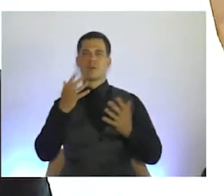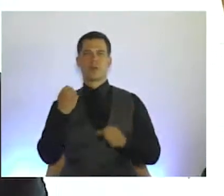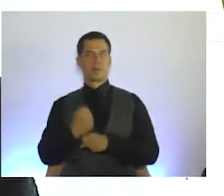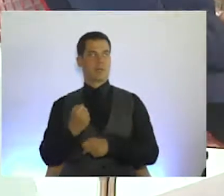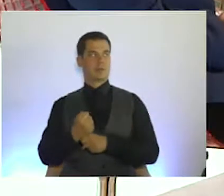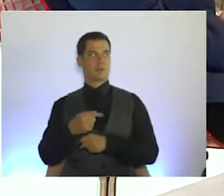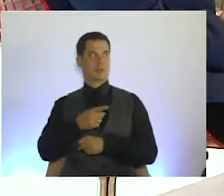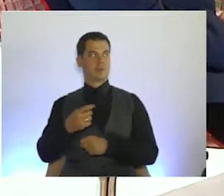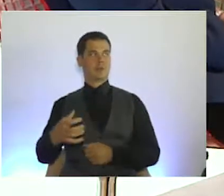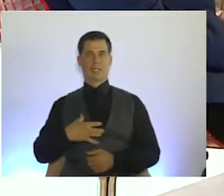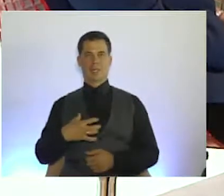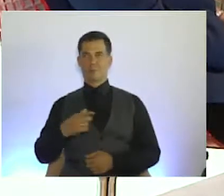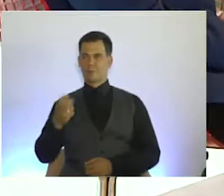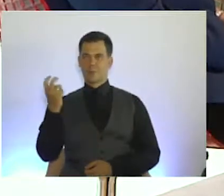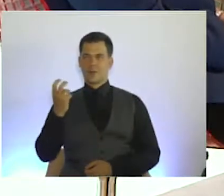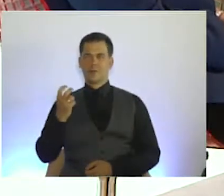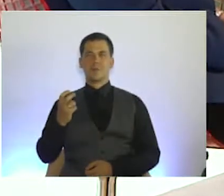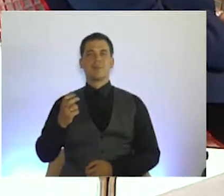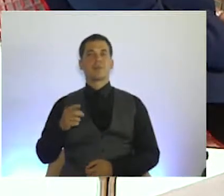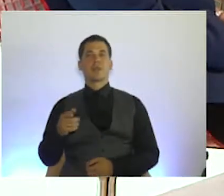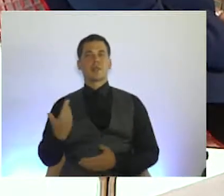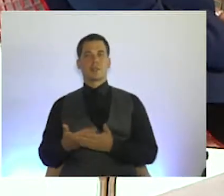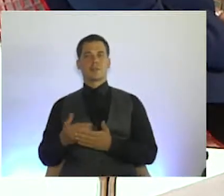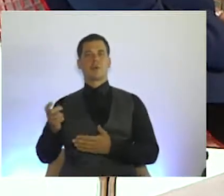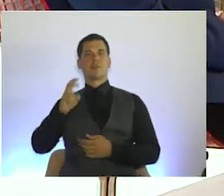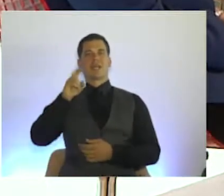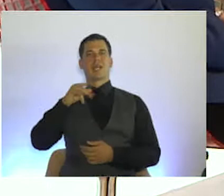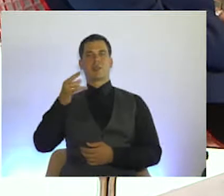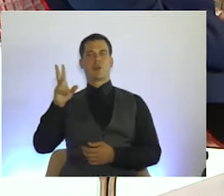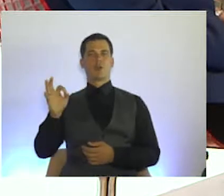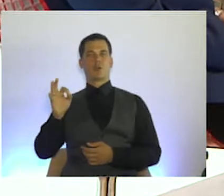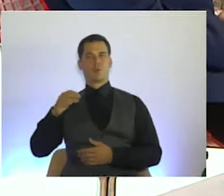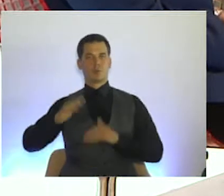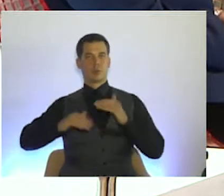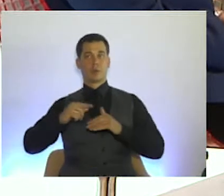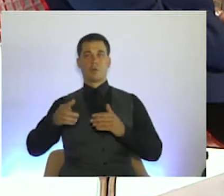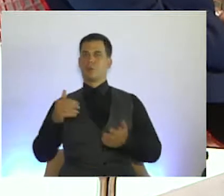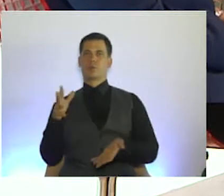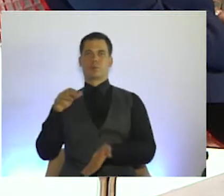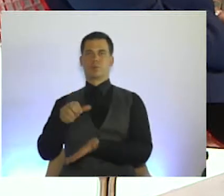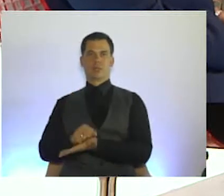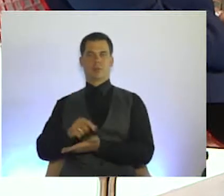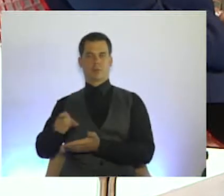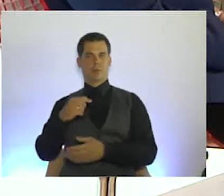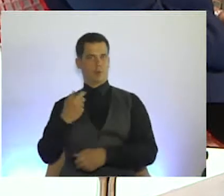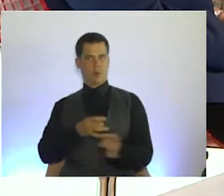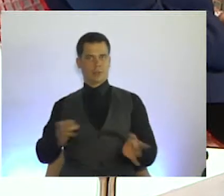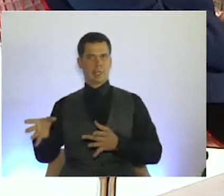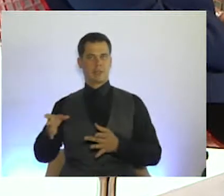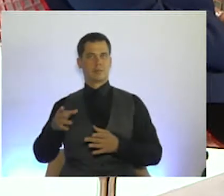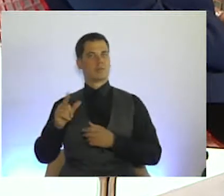pana dyrektora ciekawa informacja, dlatego że hydrobudowa zatrudni pracowników od zaraz, w latach 70.